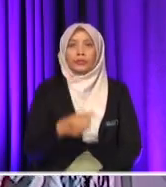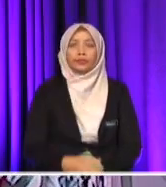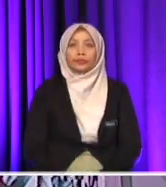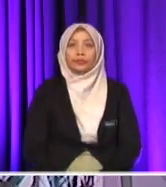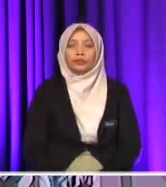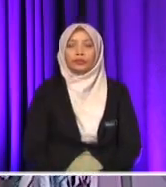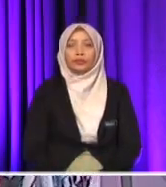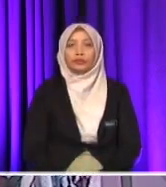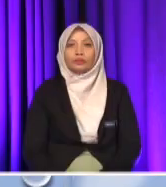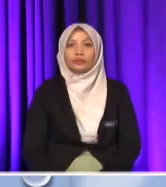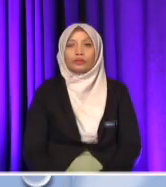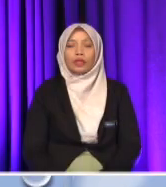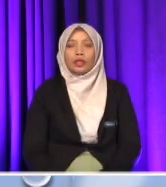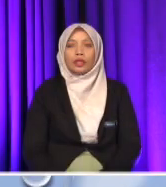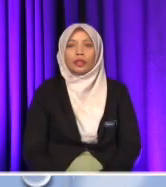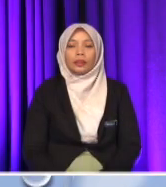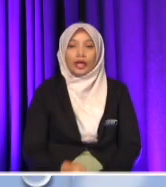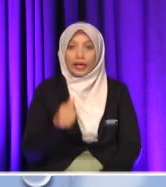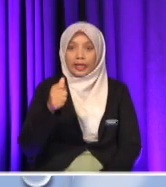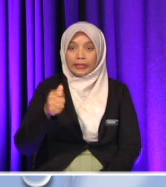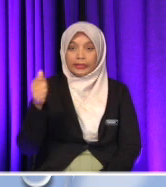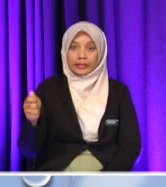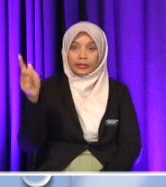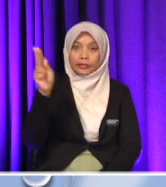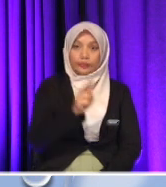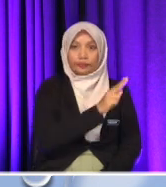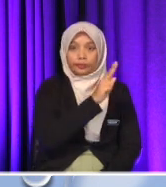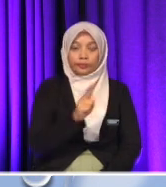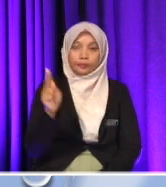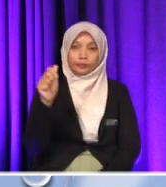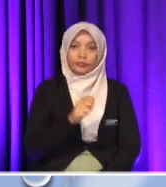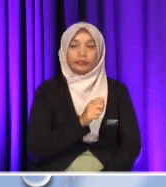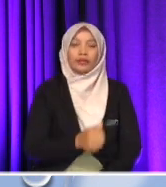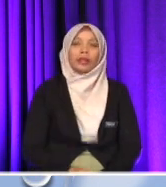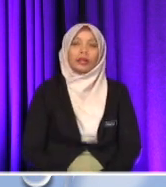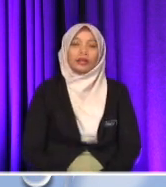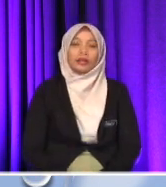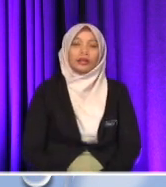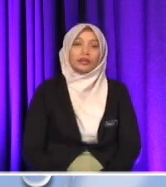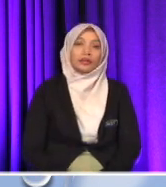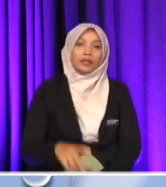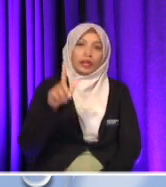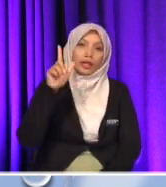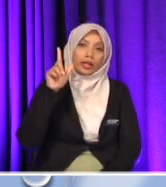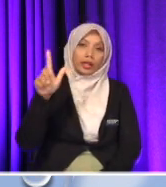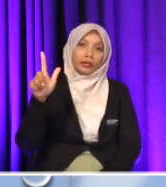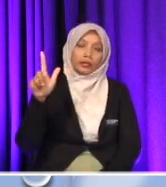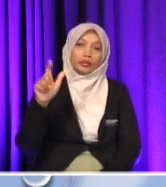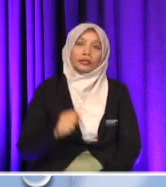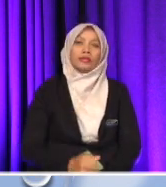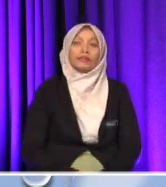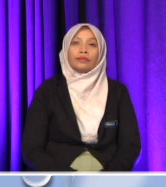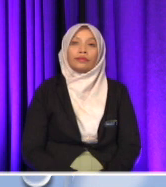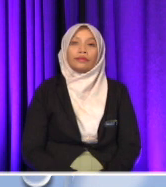ketiga untuk lita arus ulang alik tadi. Yang mana unit pengaruh ni adalah simbol dia adalah L, unit dia dalam Henry. Tadi dalam faradnya, ini